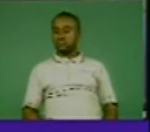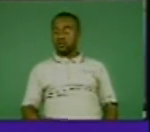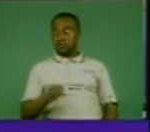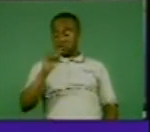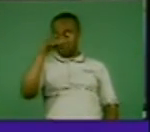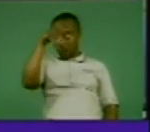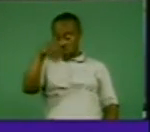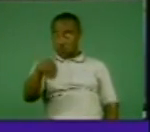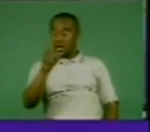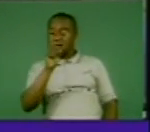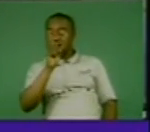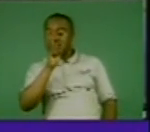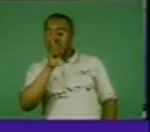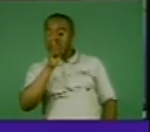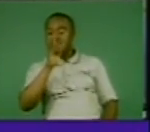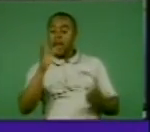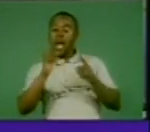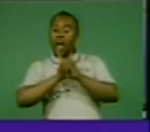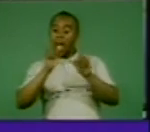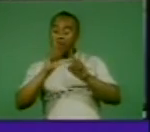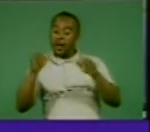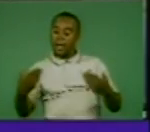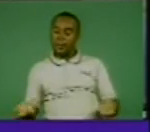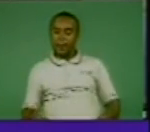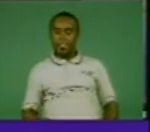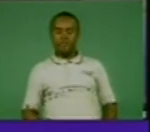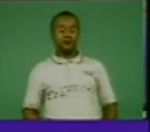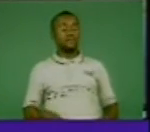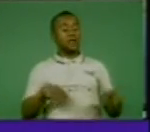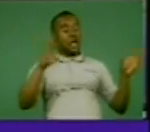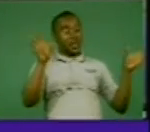ya hapana. Jumla ya kura za hapana ni kura 6.